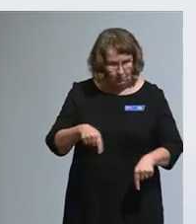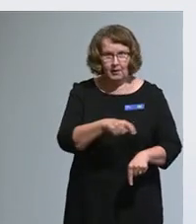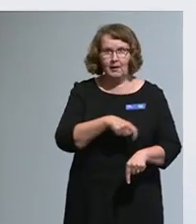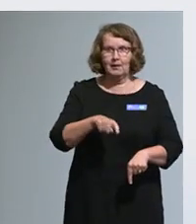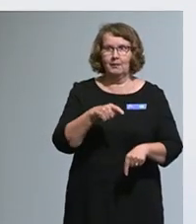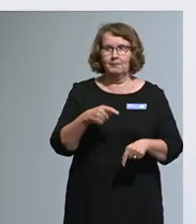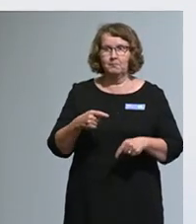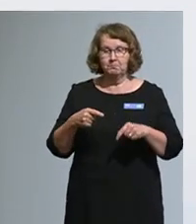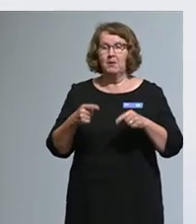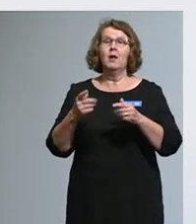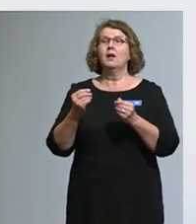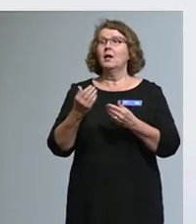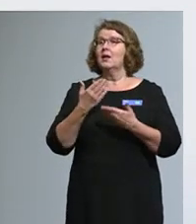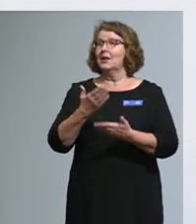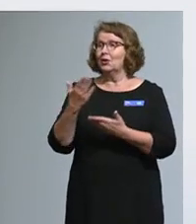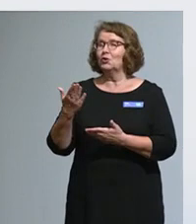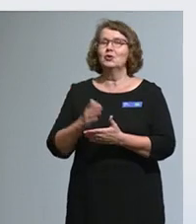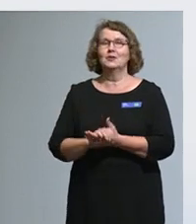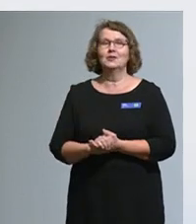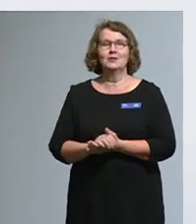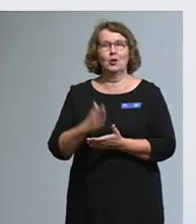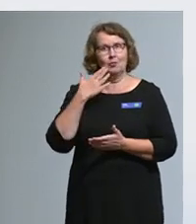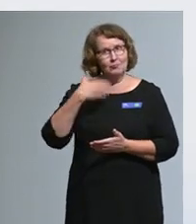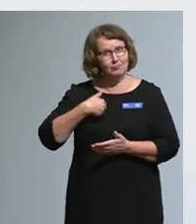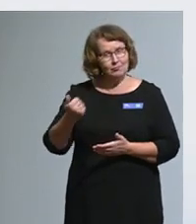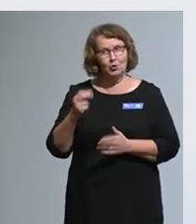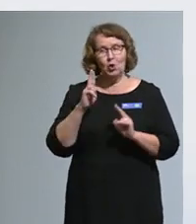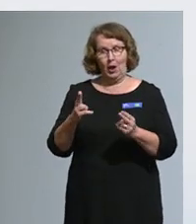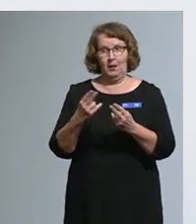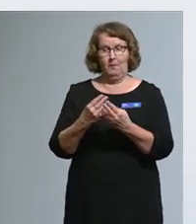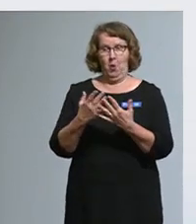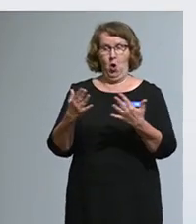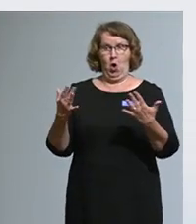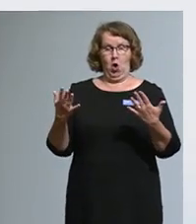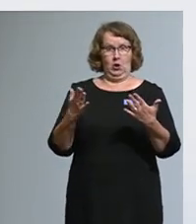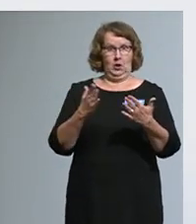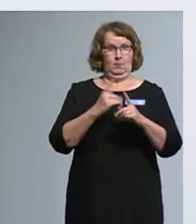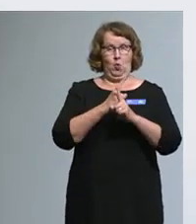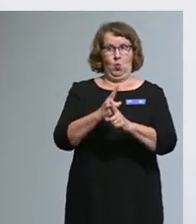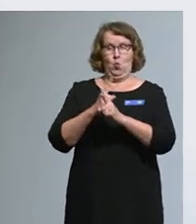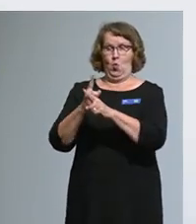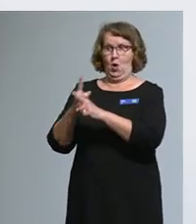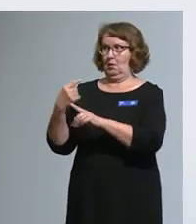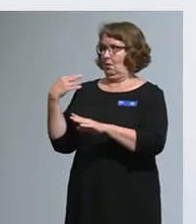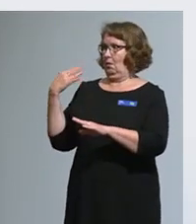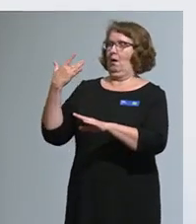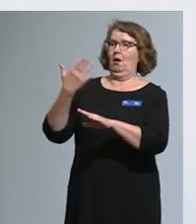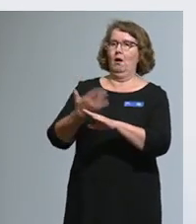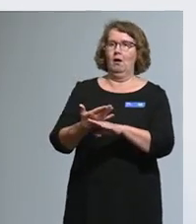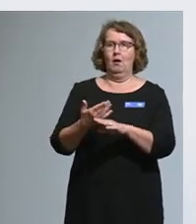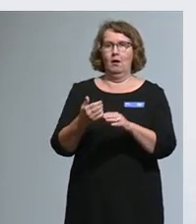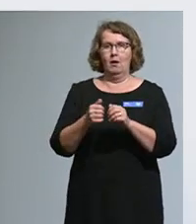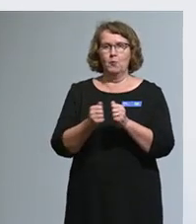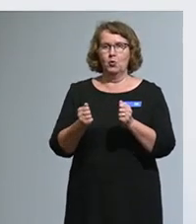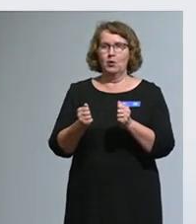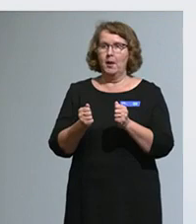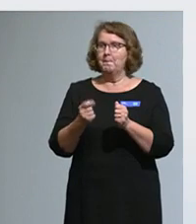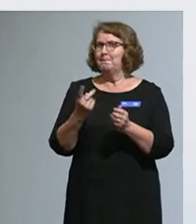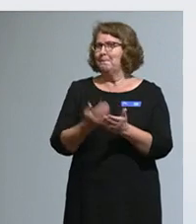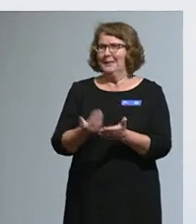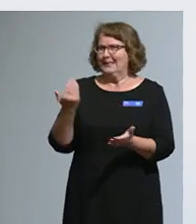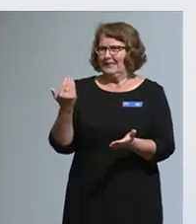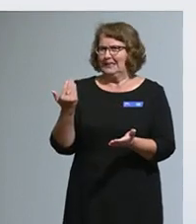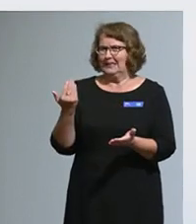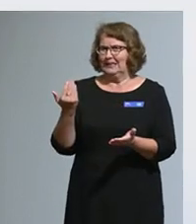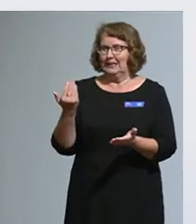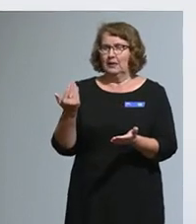Ja todellakin olen ollut monessa mukana, mutta se on ihan hyvin helppo ja yksinkertainen selitys, kun